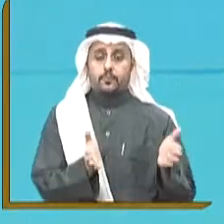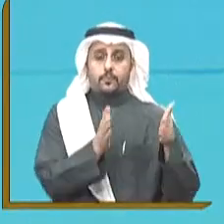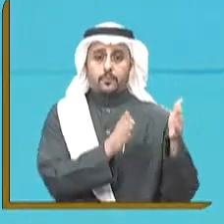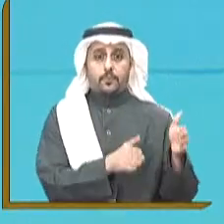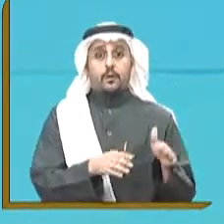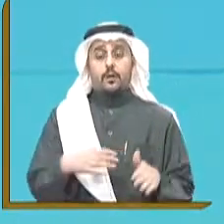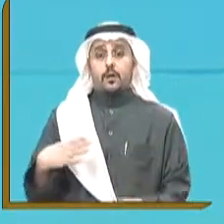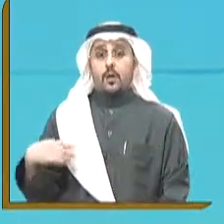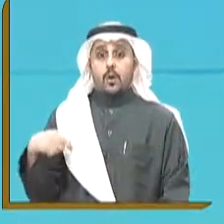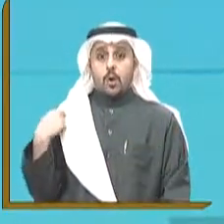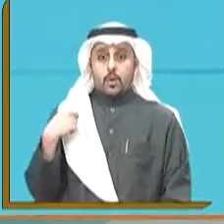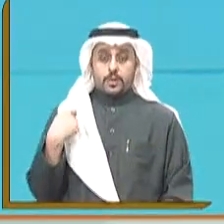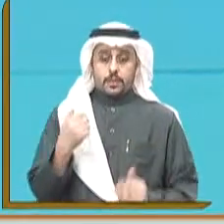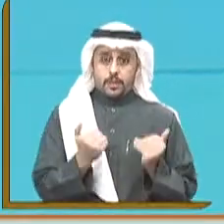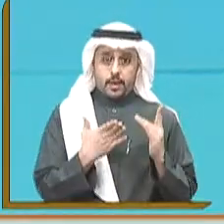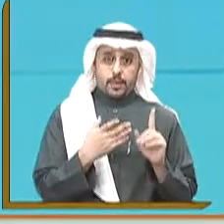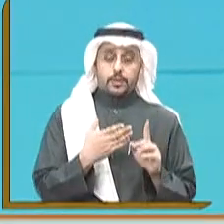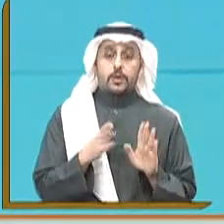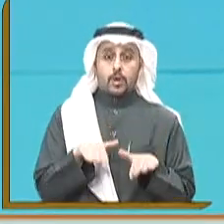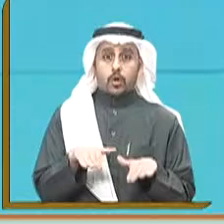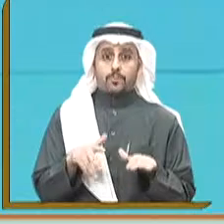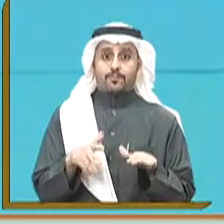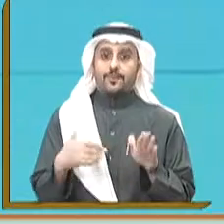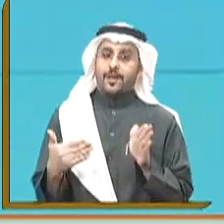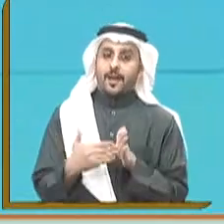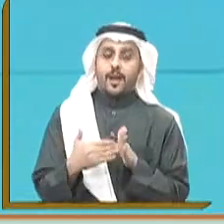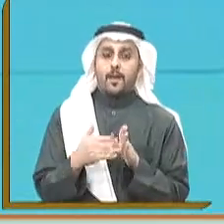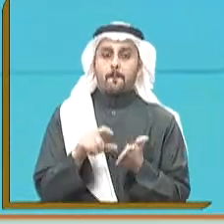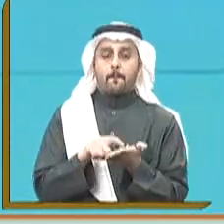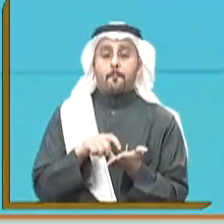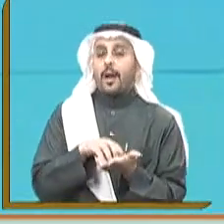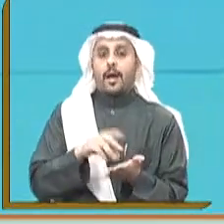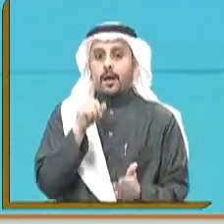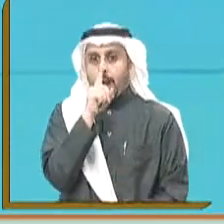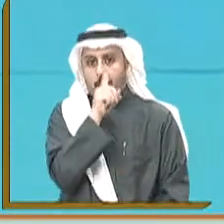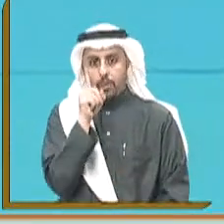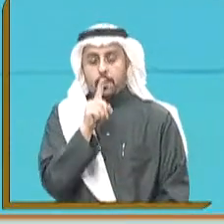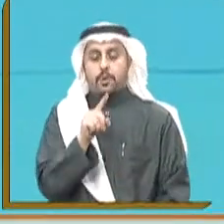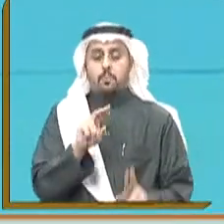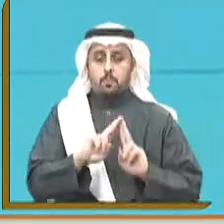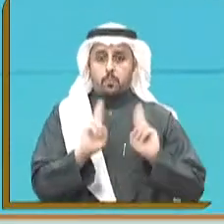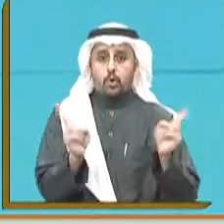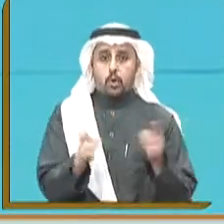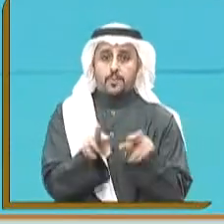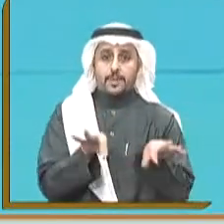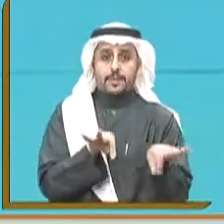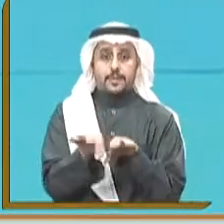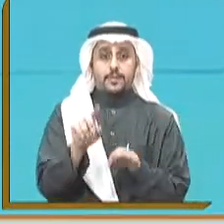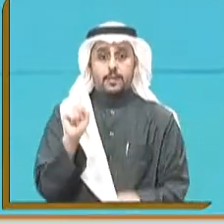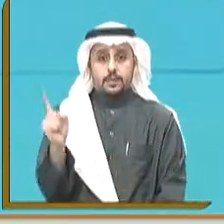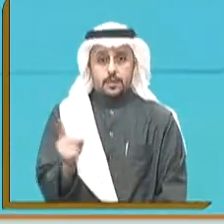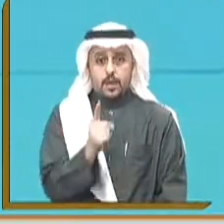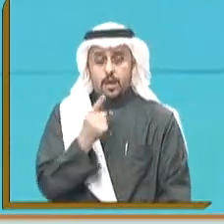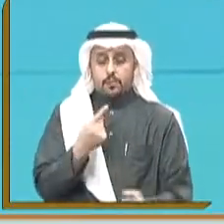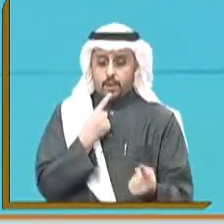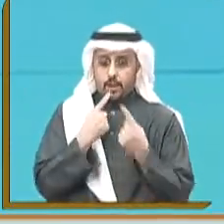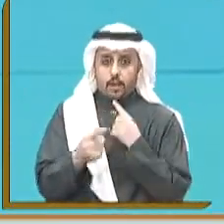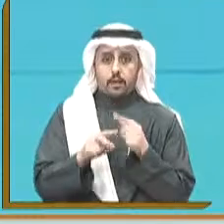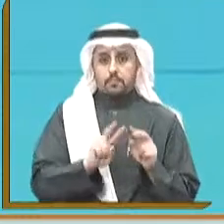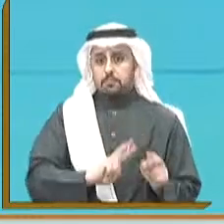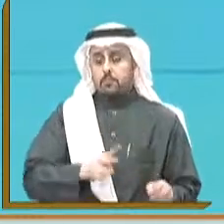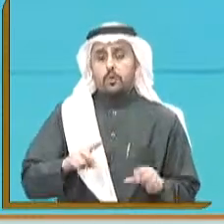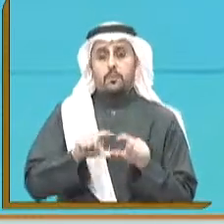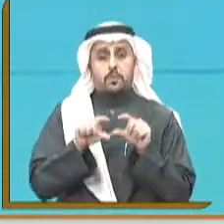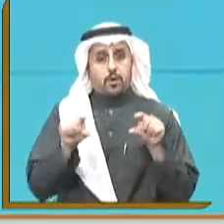وبحضور سمو وزير الخارجية اختتمت اليوم في أبوظبي فعاليات مؤتمر السياسات العالمي بمناقشة عدد من